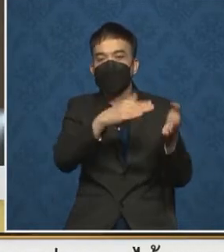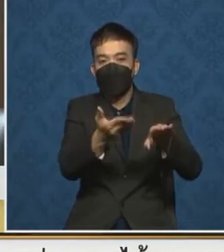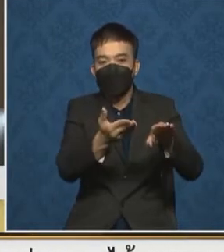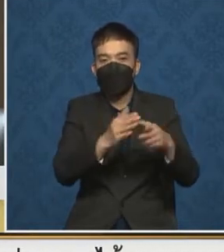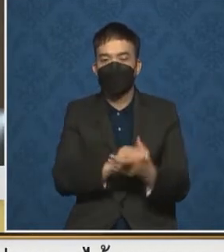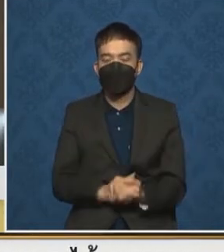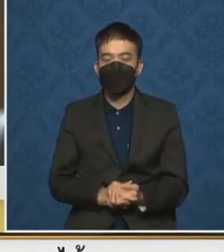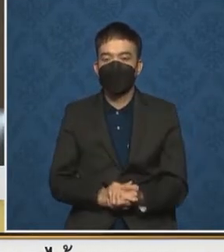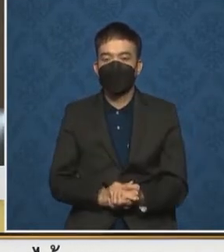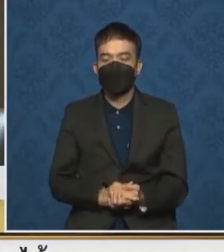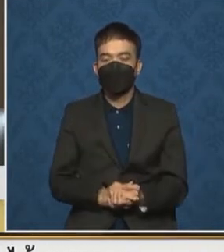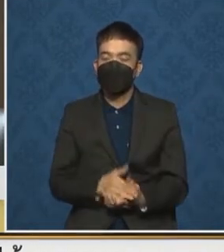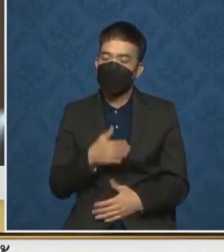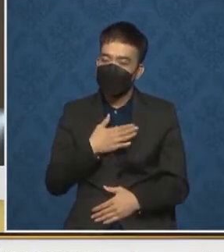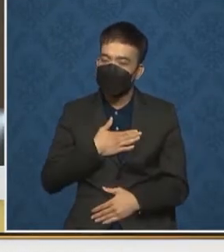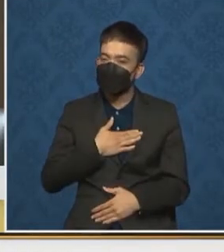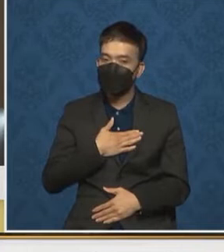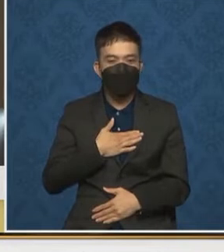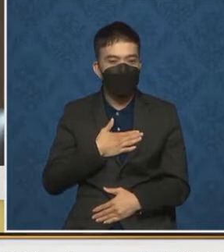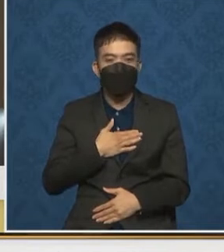อันนี้ผมคิดว่า